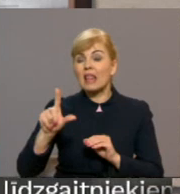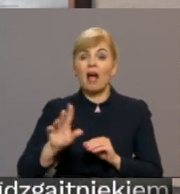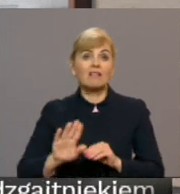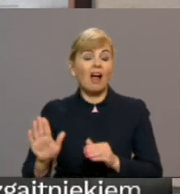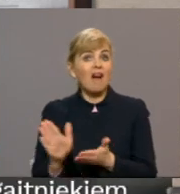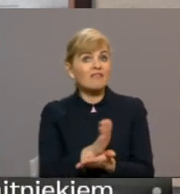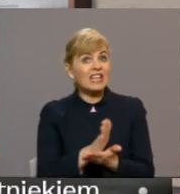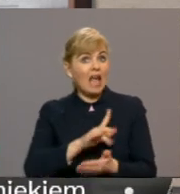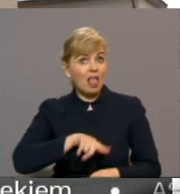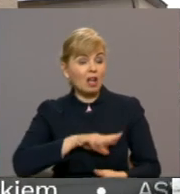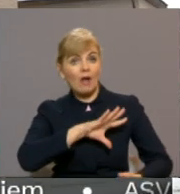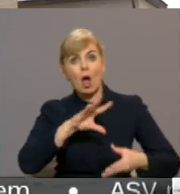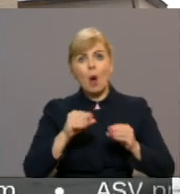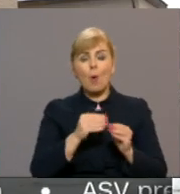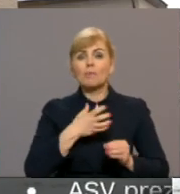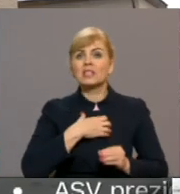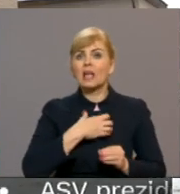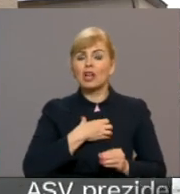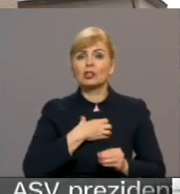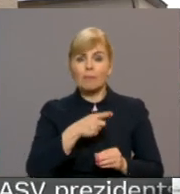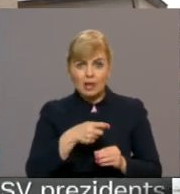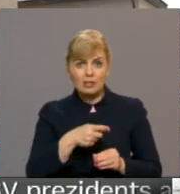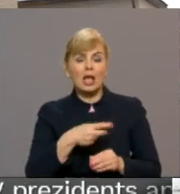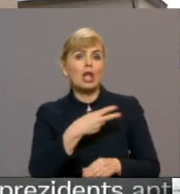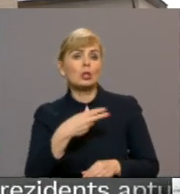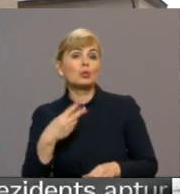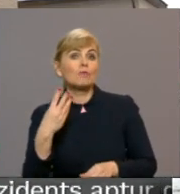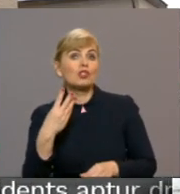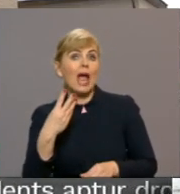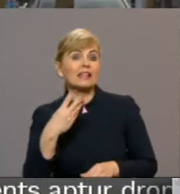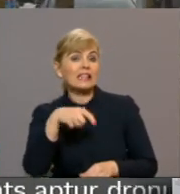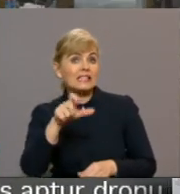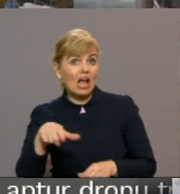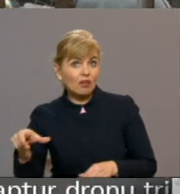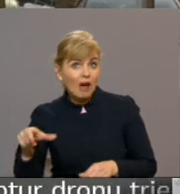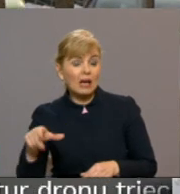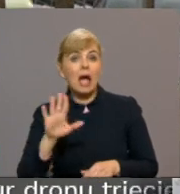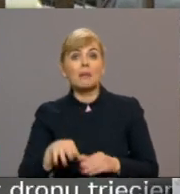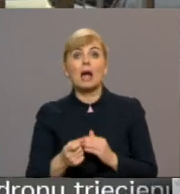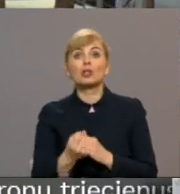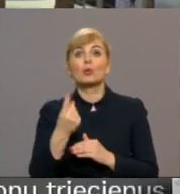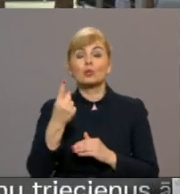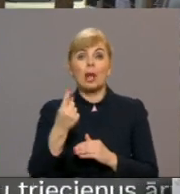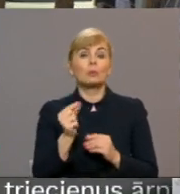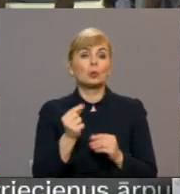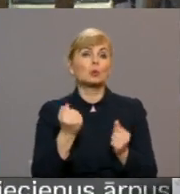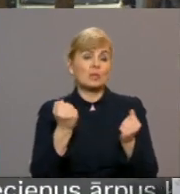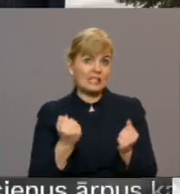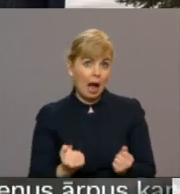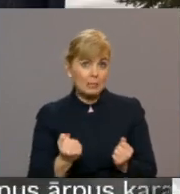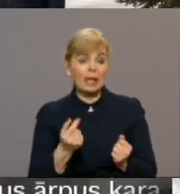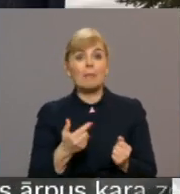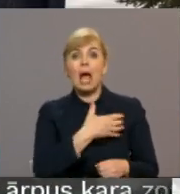vidēji Latvijā. Kopējais saslimušo skaits – 204 cilvēki. Pašlaik situācija pēc uzliesmojuma nedaudz stabilizējusies,